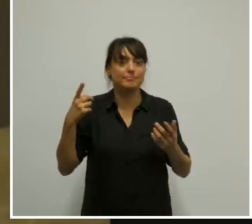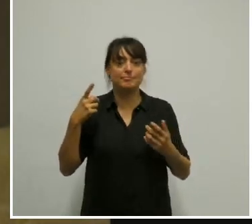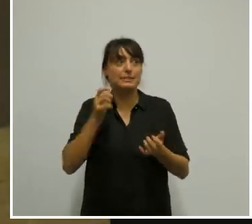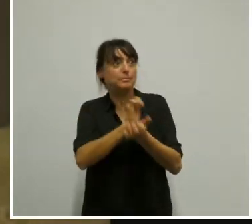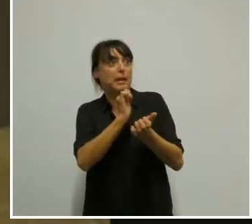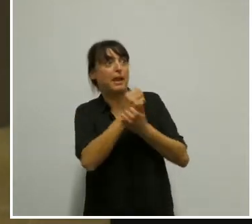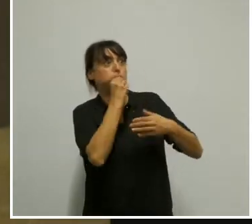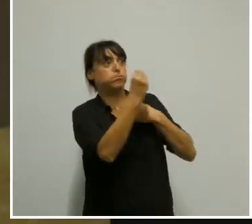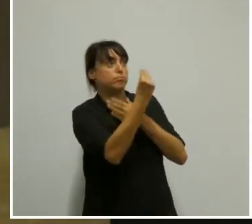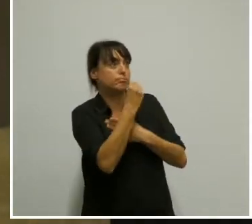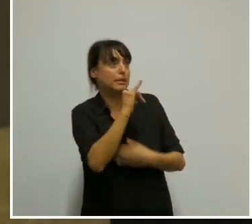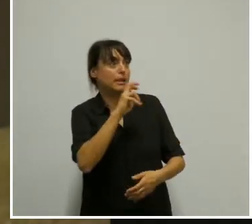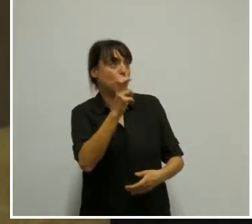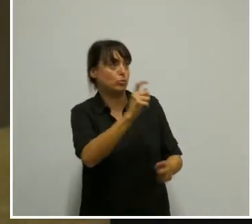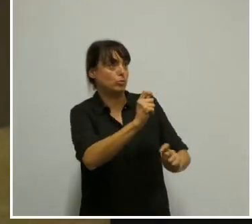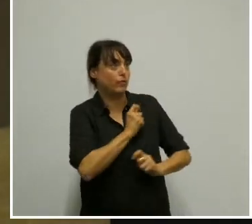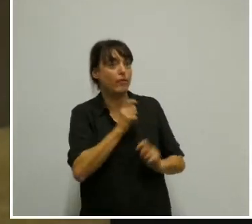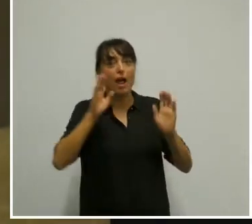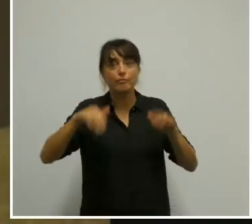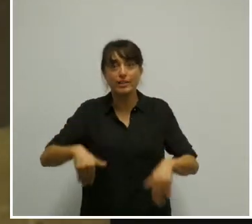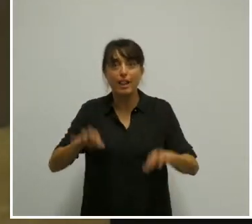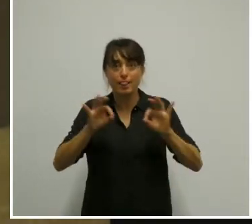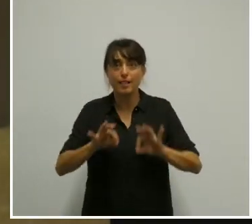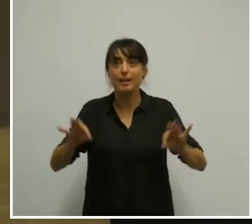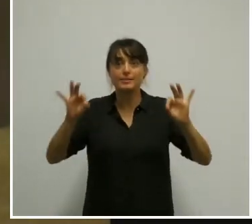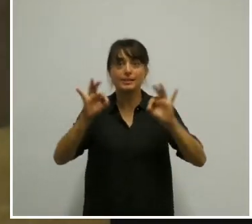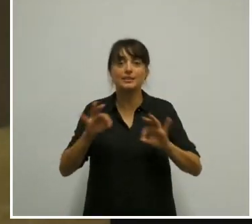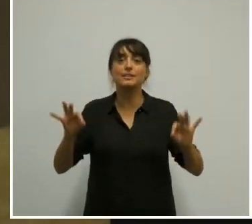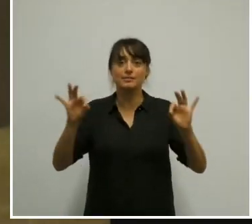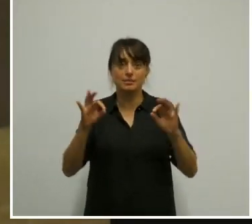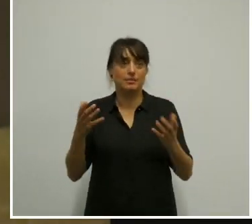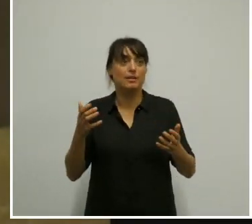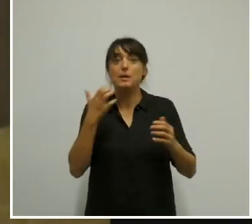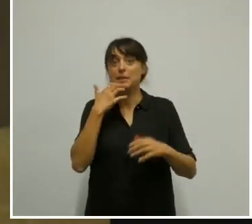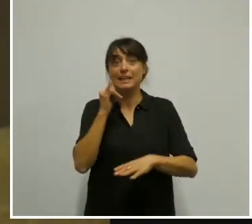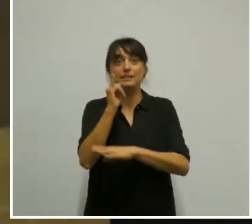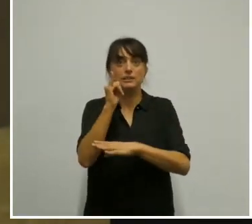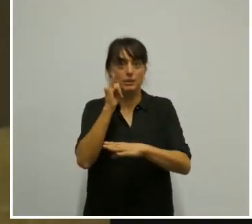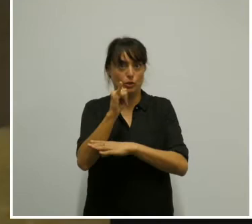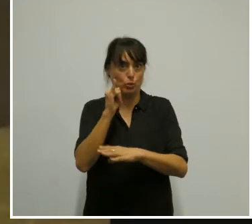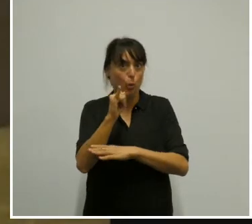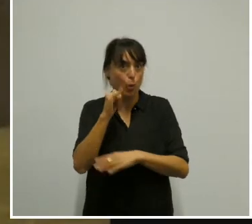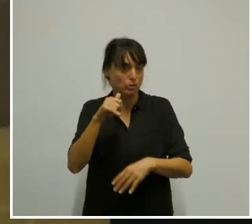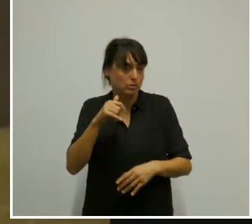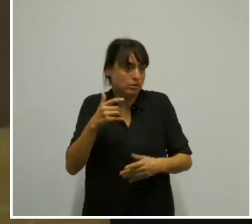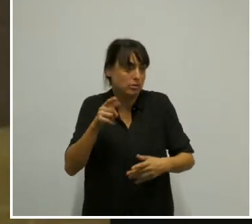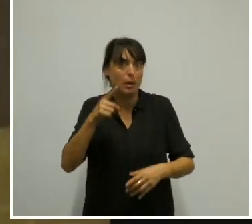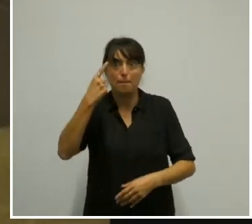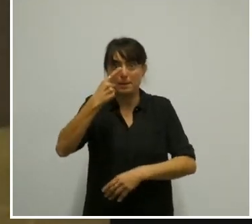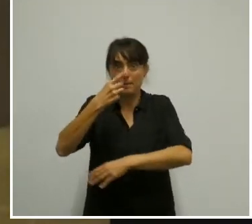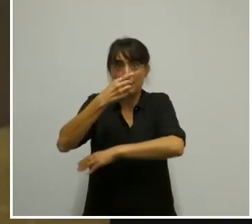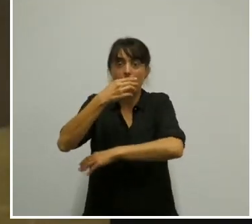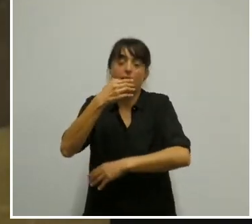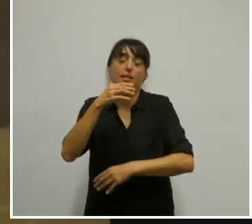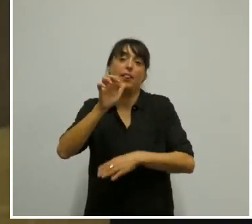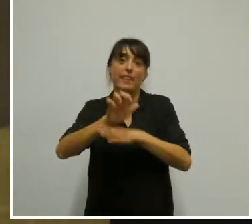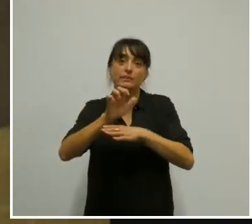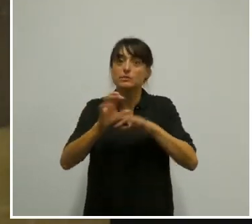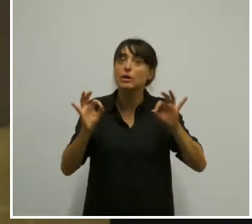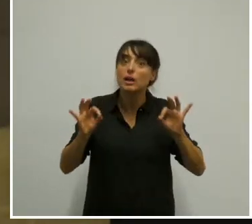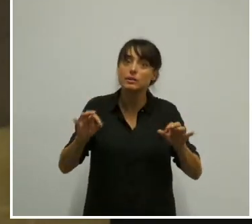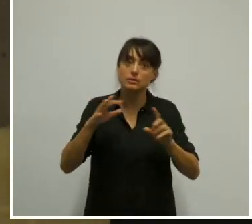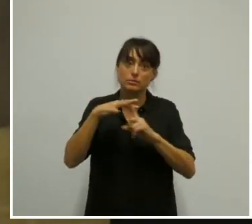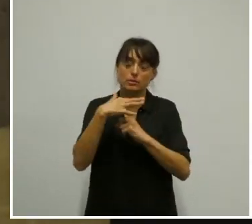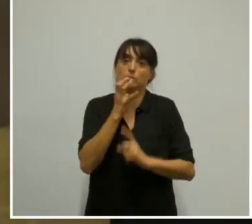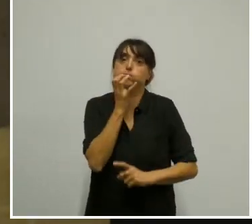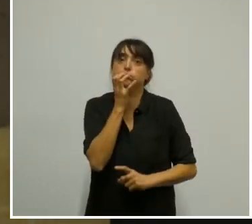Jo és el que et trasllado, el que està passant ara mateix a l'Institut Caterina Albert, a primer d'ESO. I perquè la situació que hi ha, doncs, si